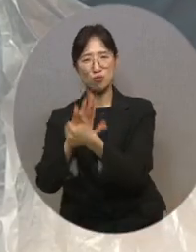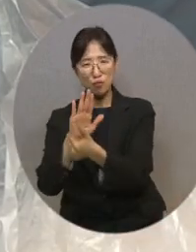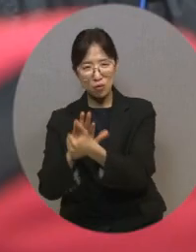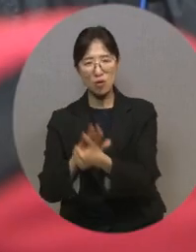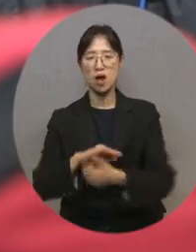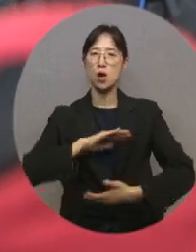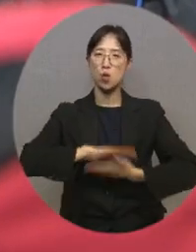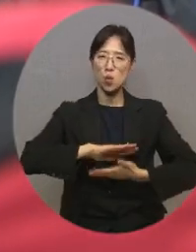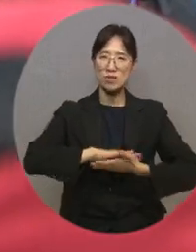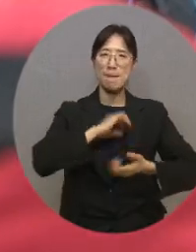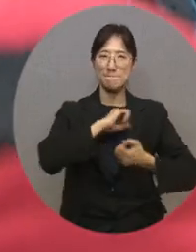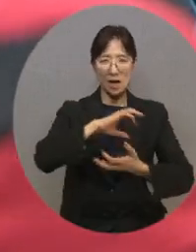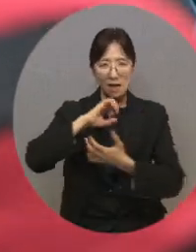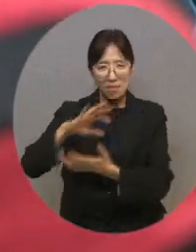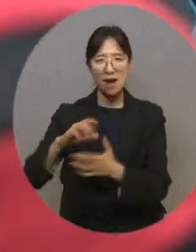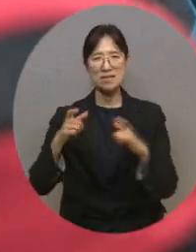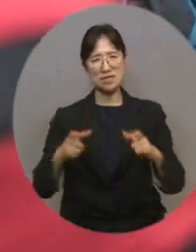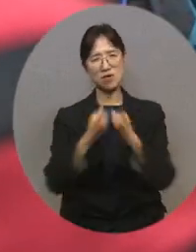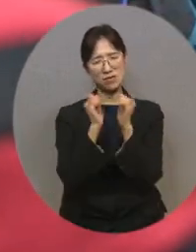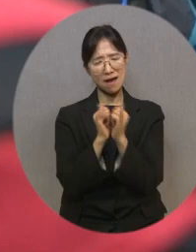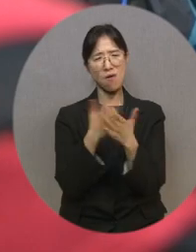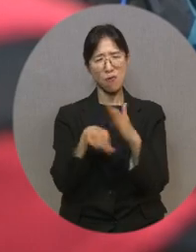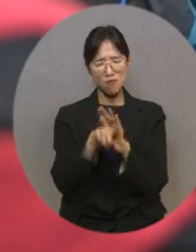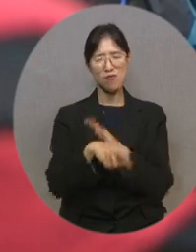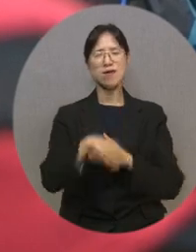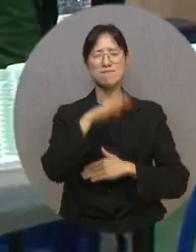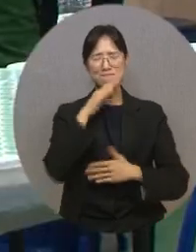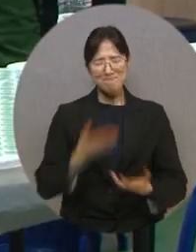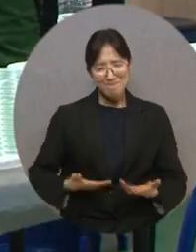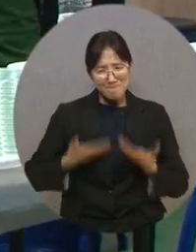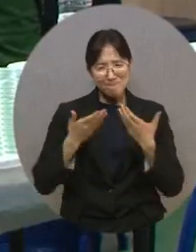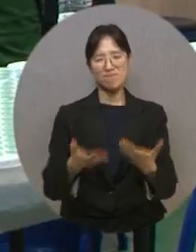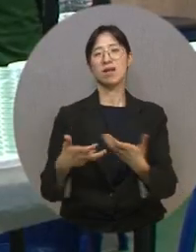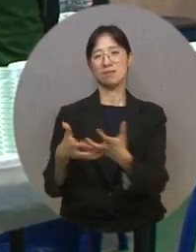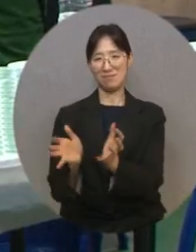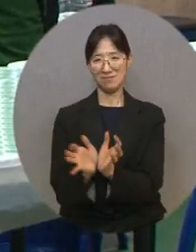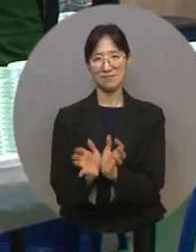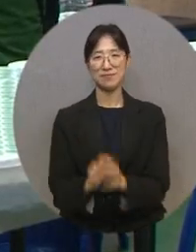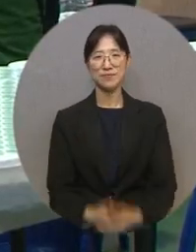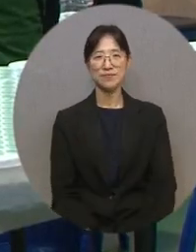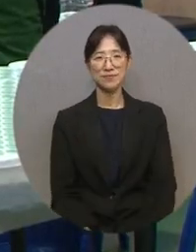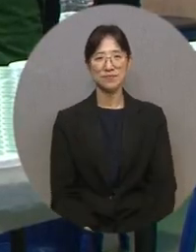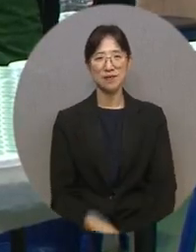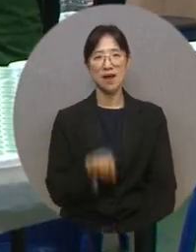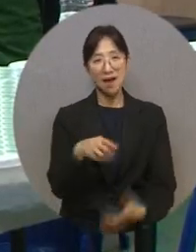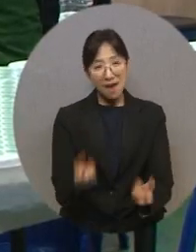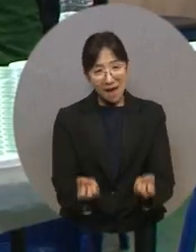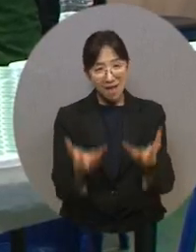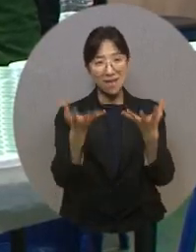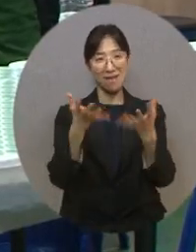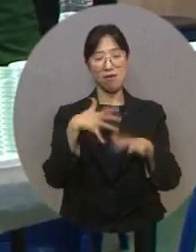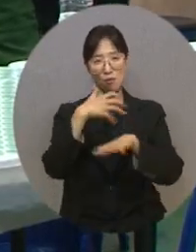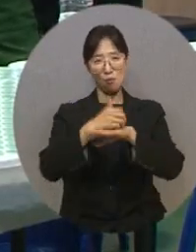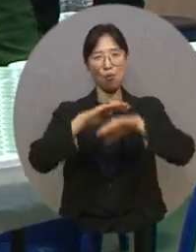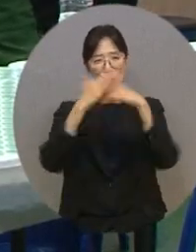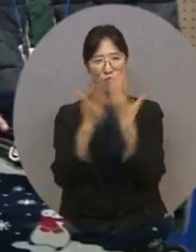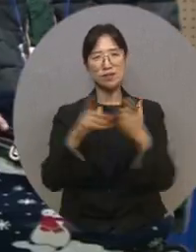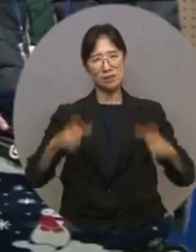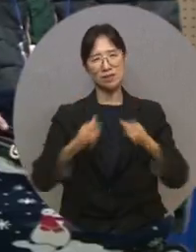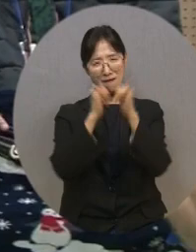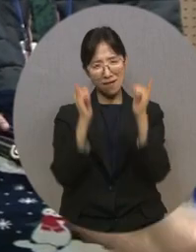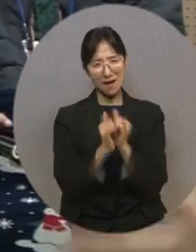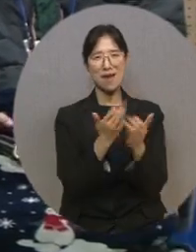도시락 배달 등 지역사회를 위해 물심양면으로 봉사하는 단체입니다. 본 행사를 통해 모두가